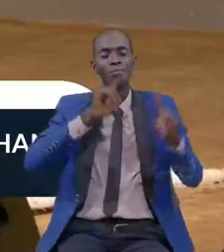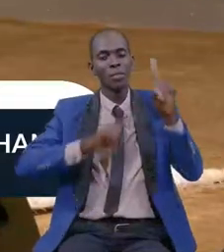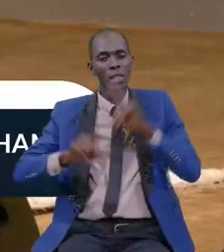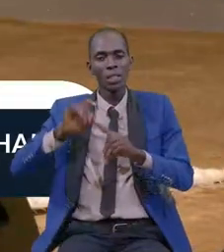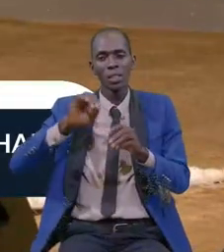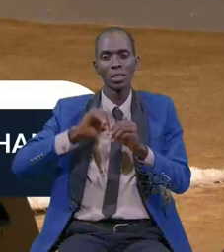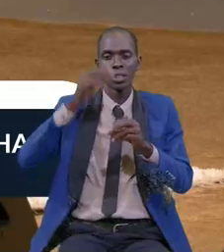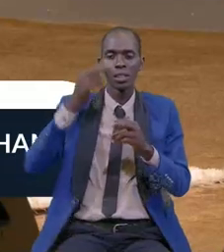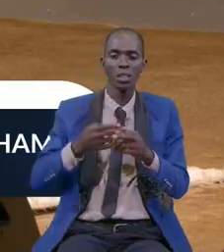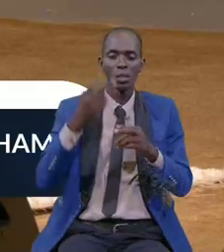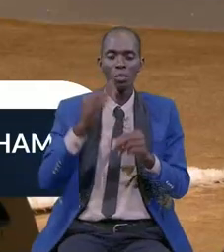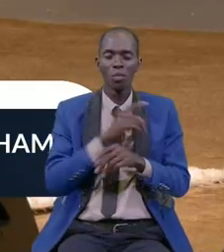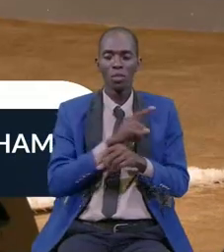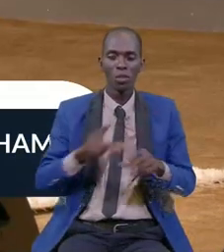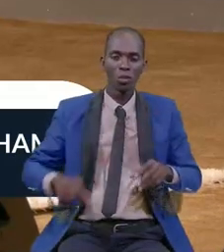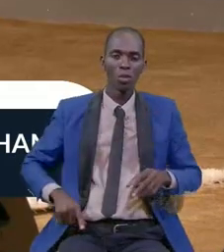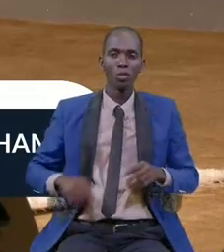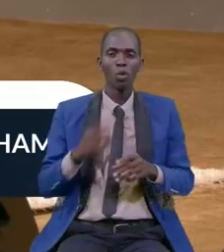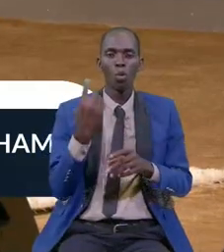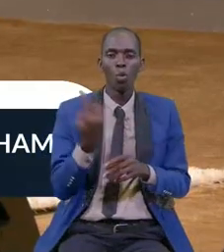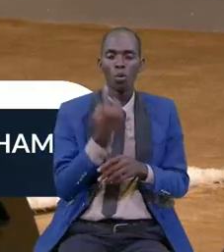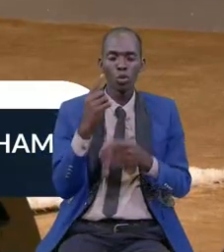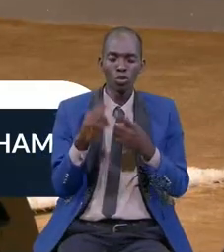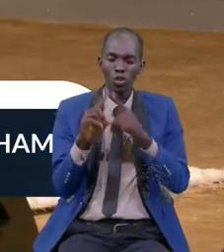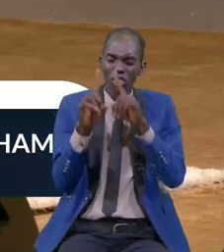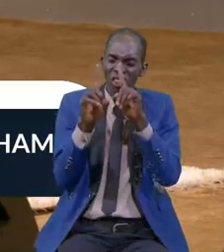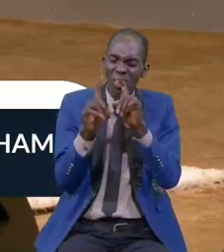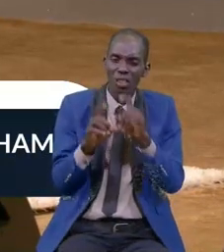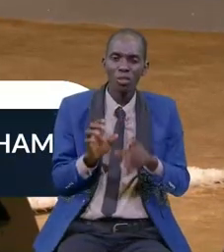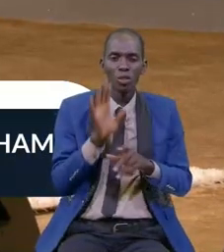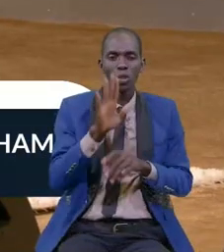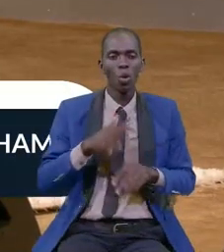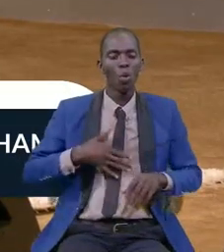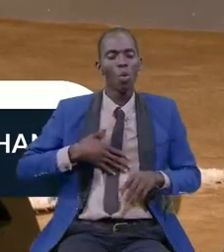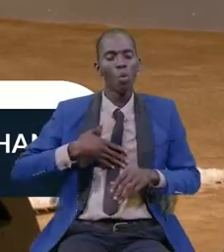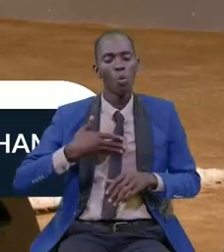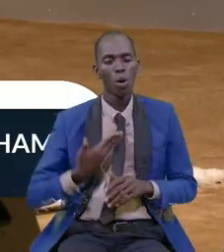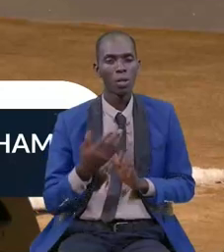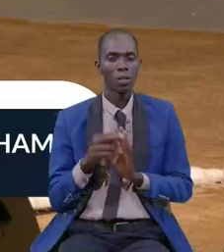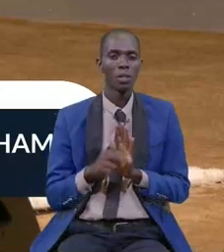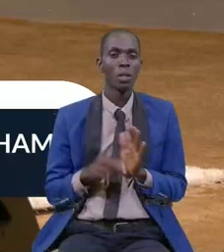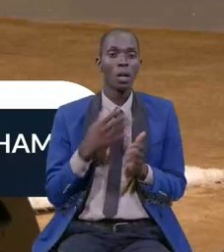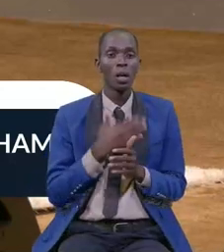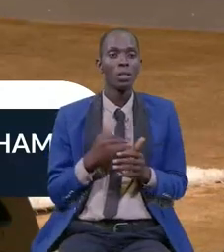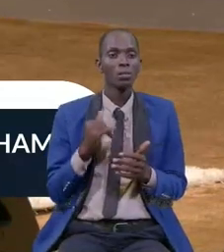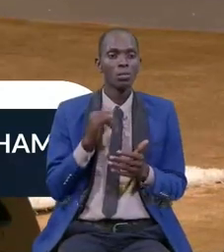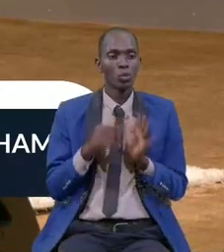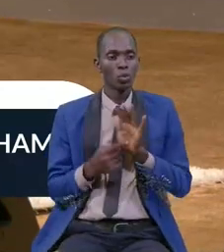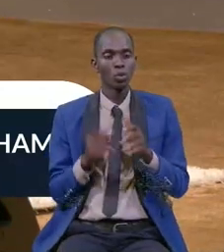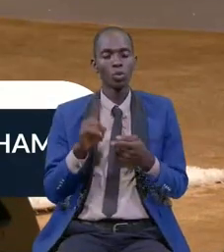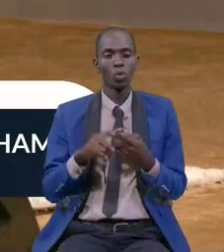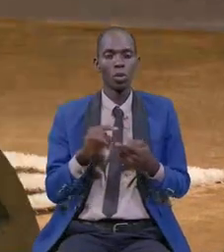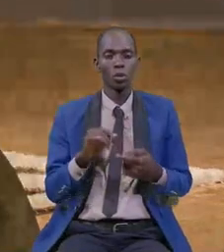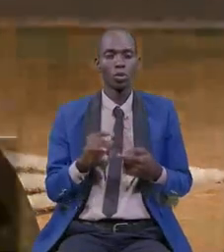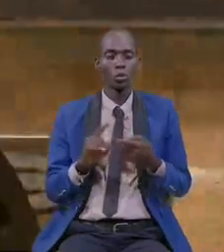Dieu juste pour examiner votre volonté est-ce que vous êtes vous vous avez la volonté de le faire et lorsque vous